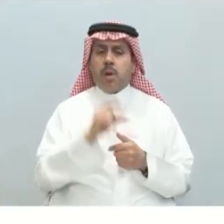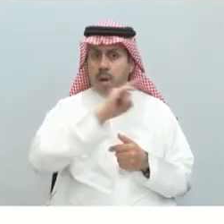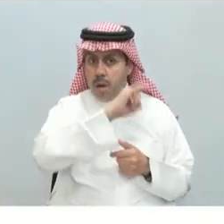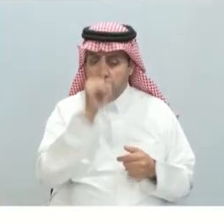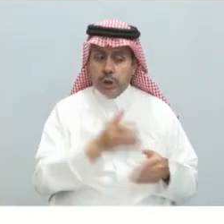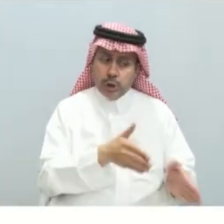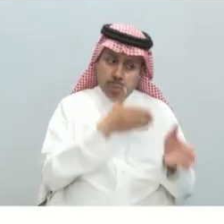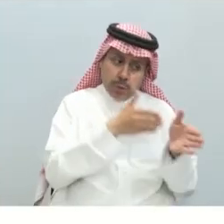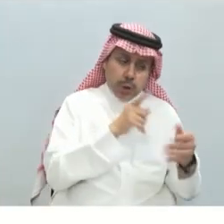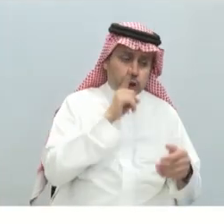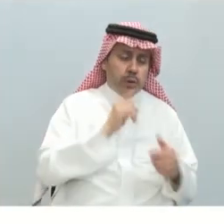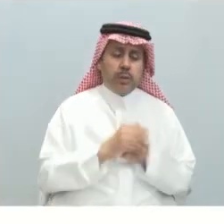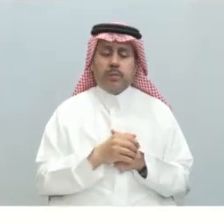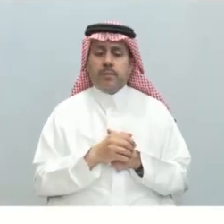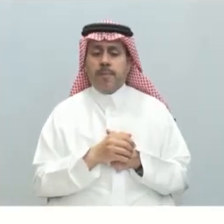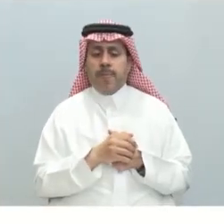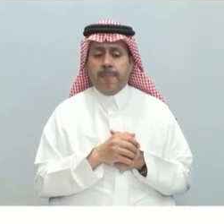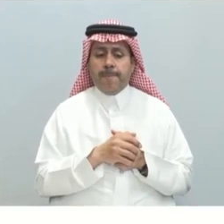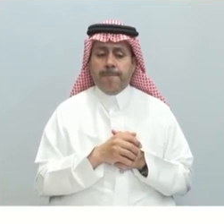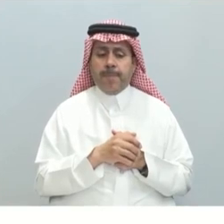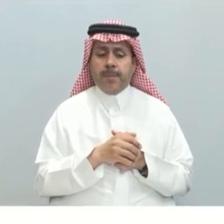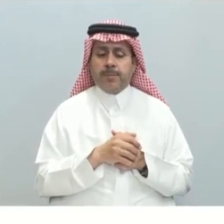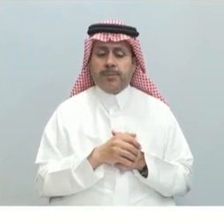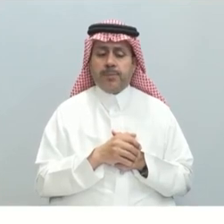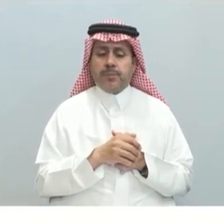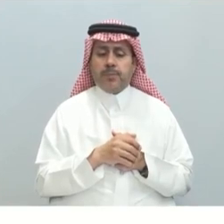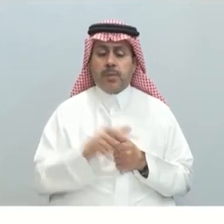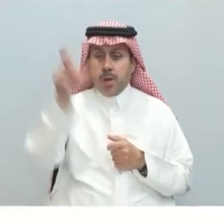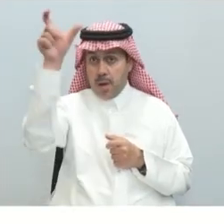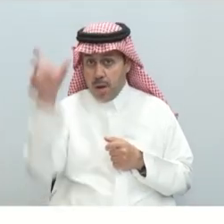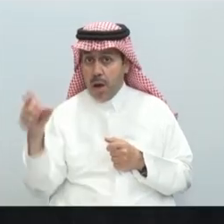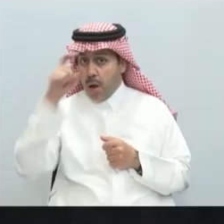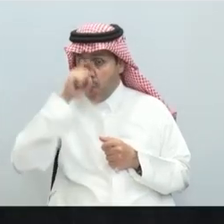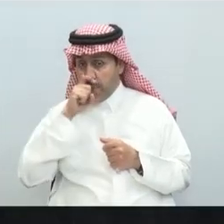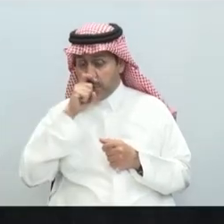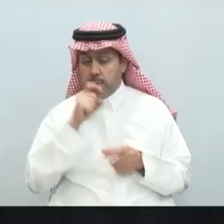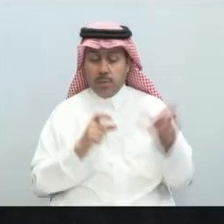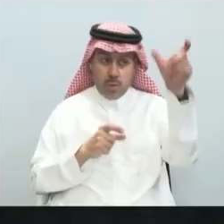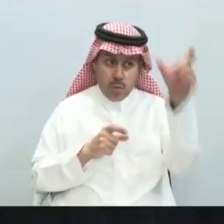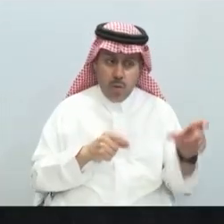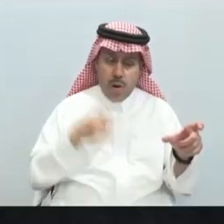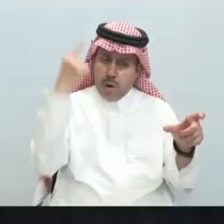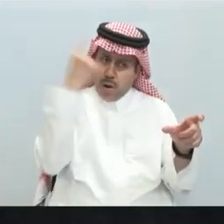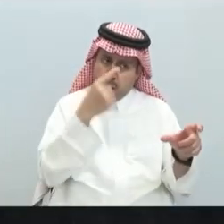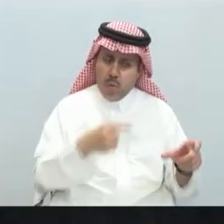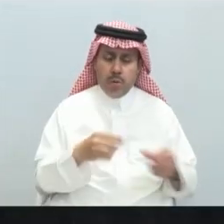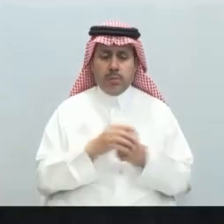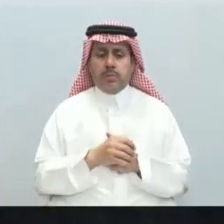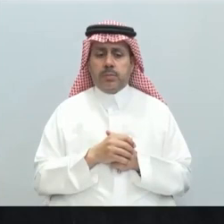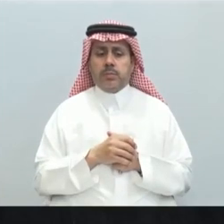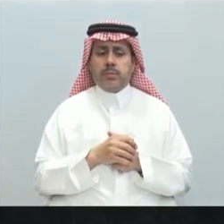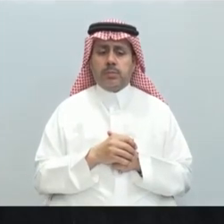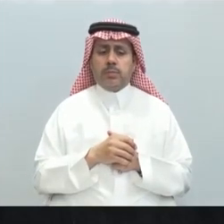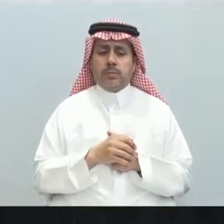سبحانه وتعالى عن اتخاذ الشياطين اولياء من دون الله فهنا ايات داله على الاوامر وهنا معاني